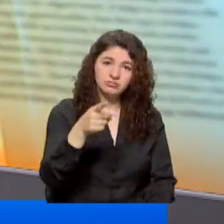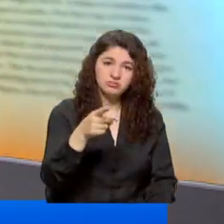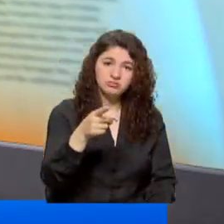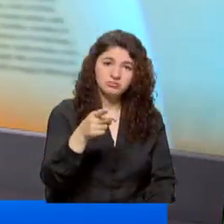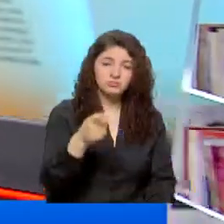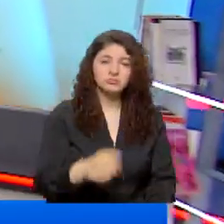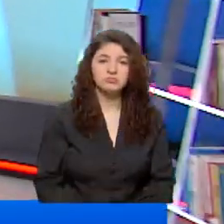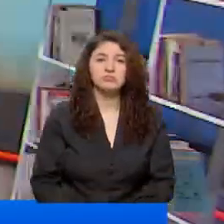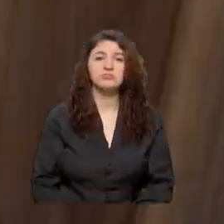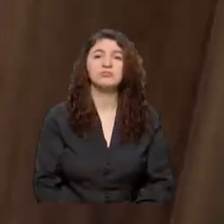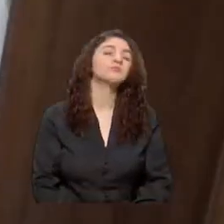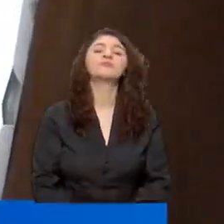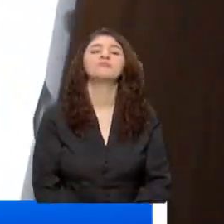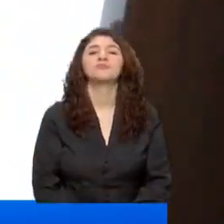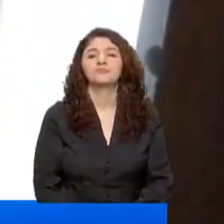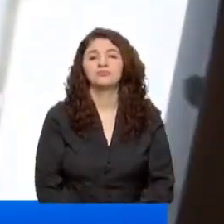misiniz